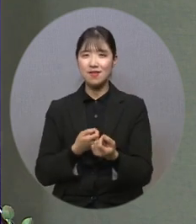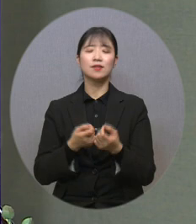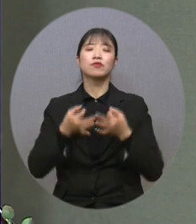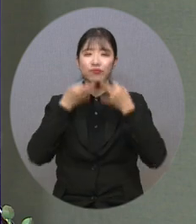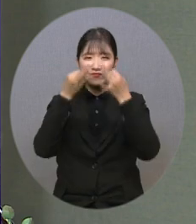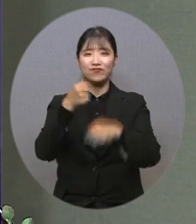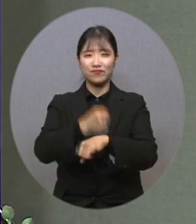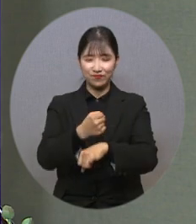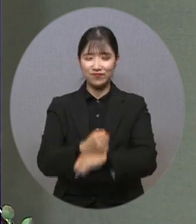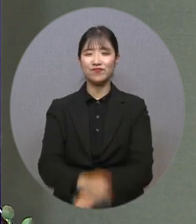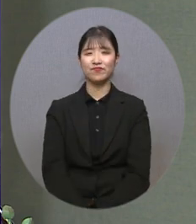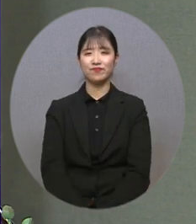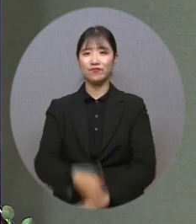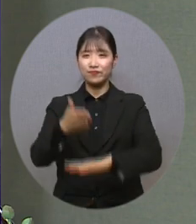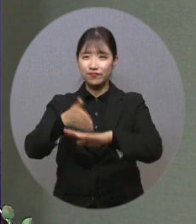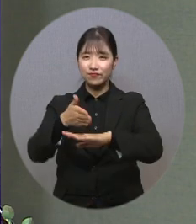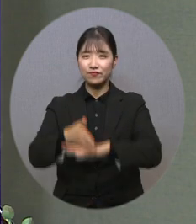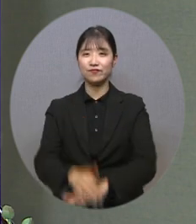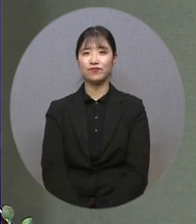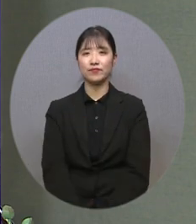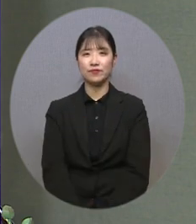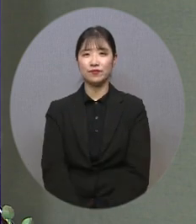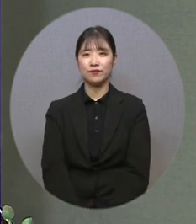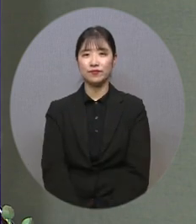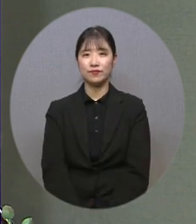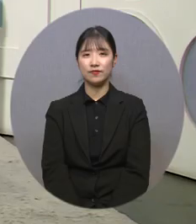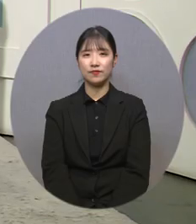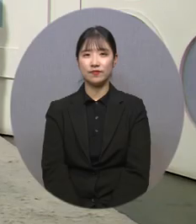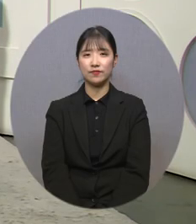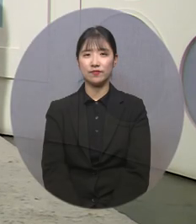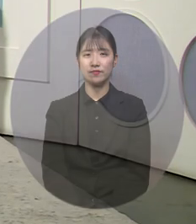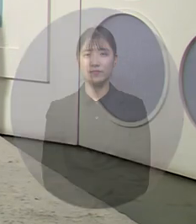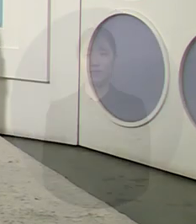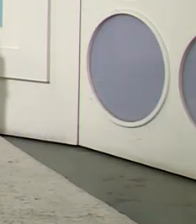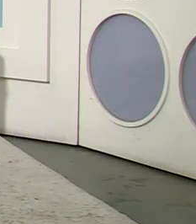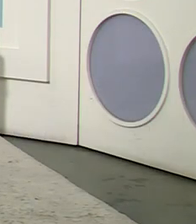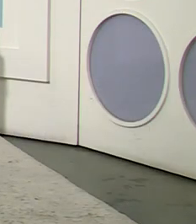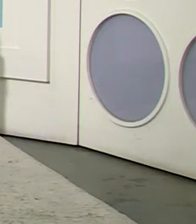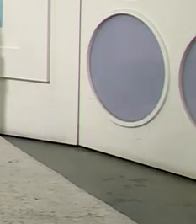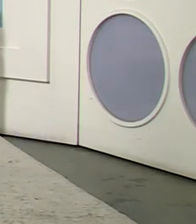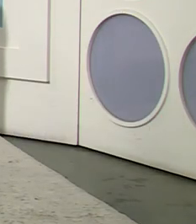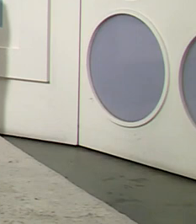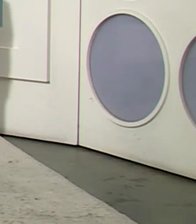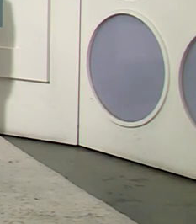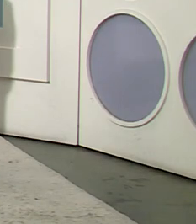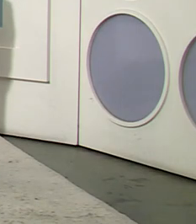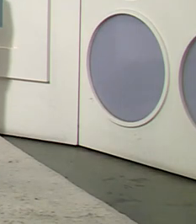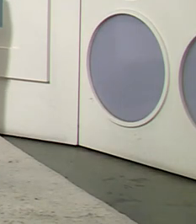노력해 보시죠. 감사합니다. 고맙습니다. 감사합니다.